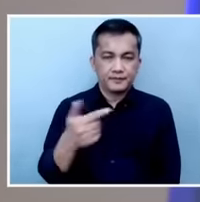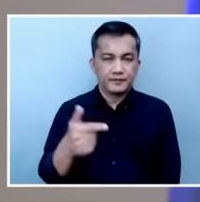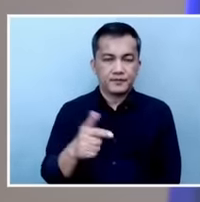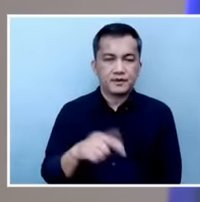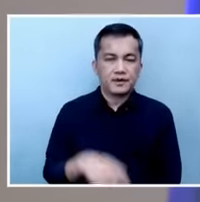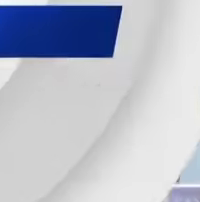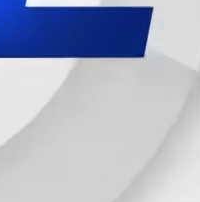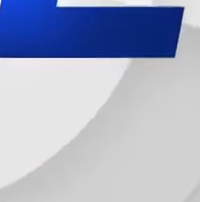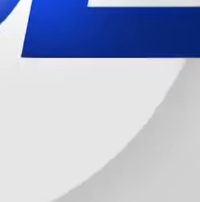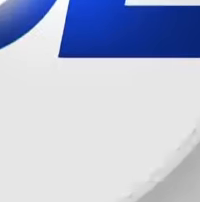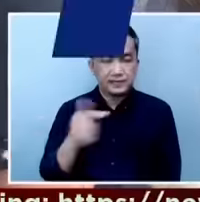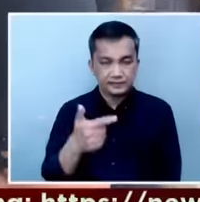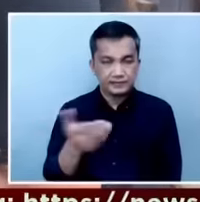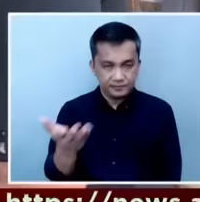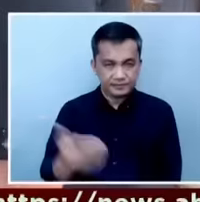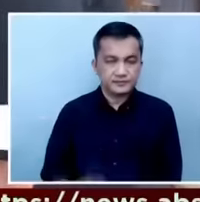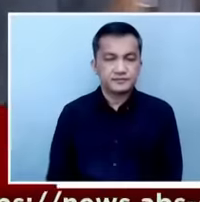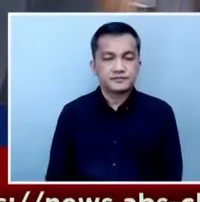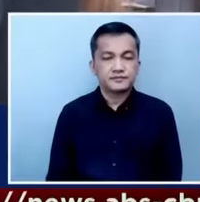Cheng.